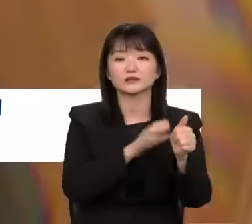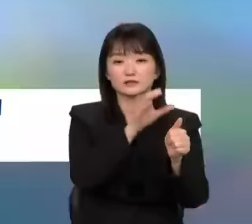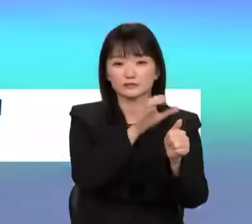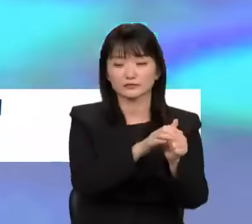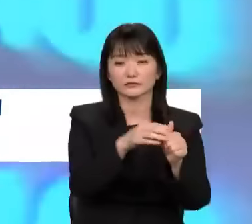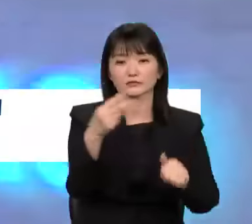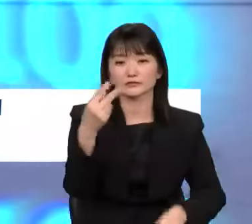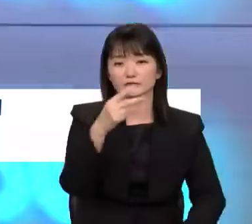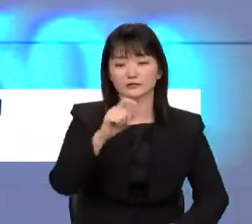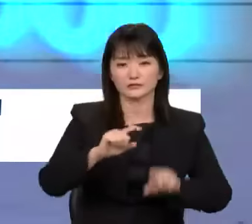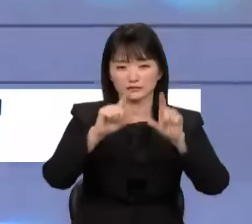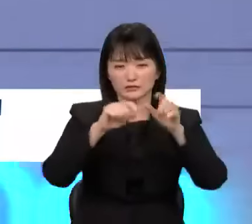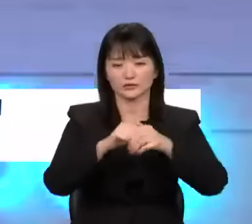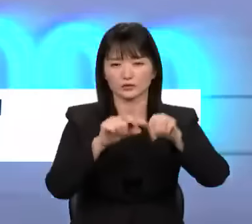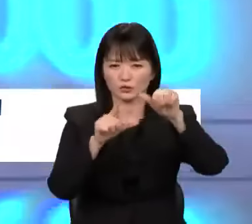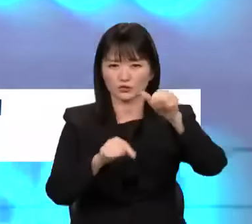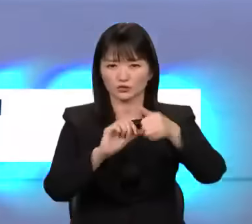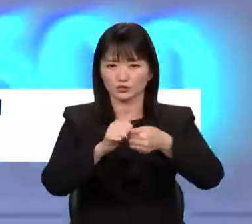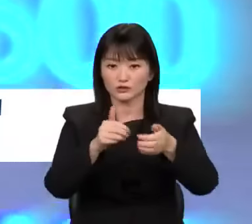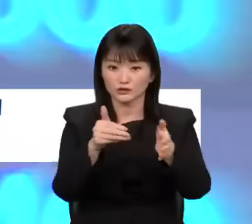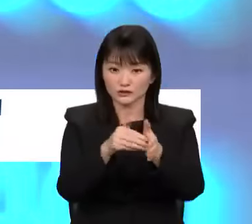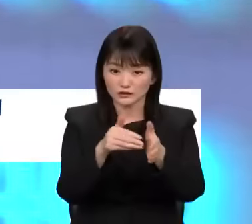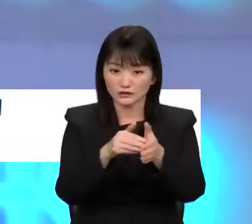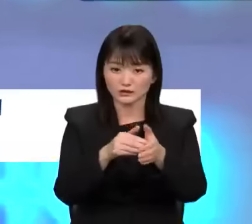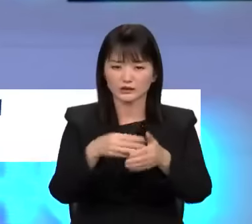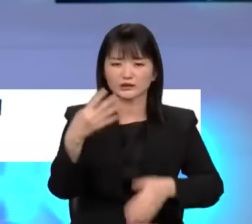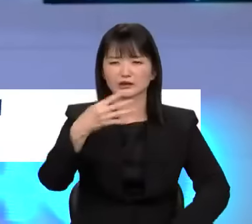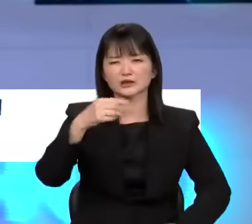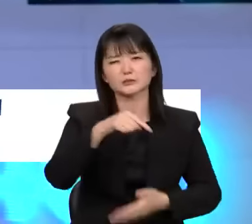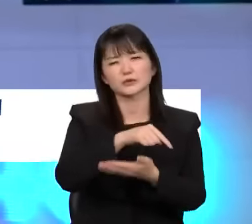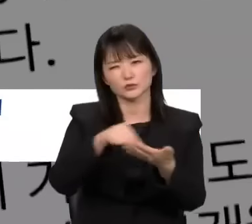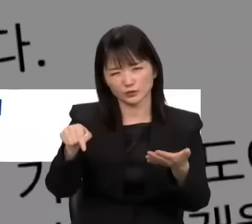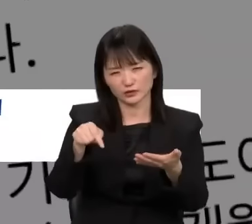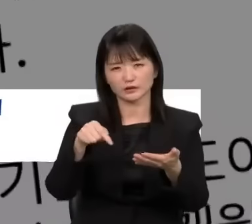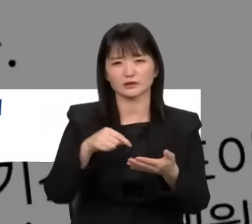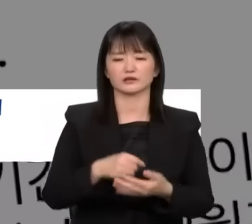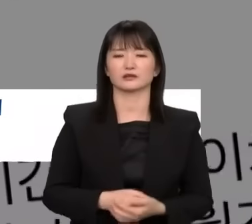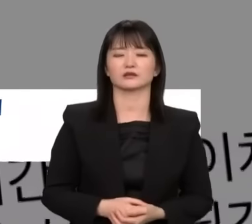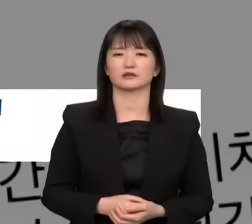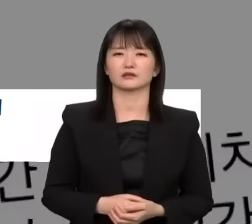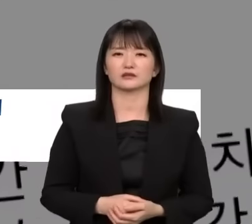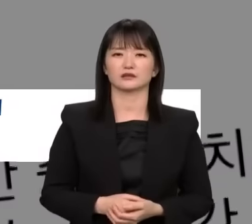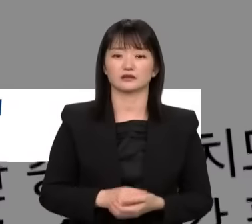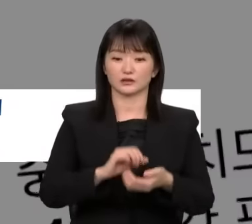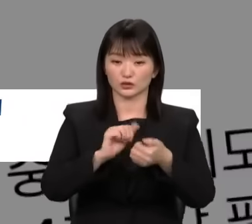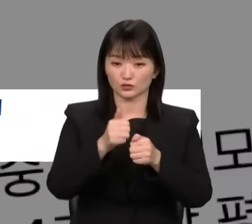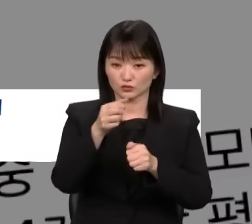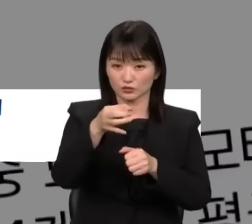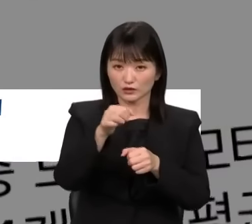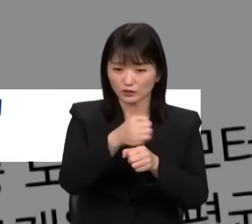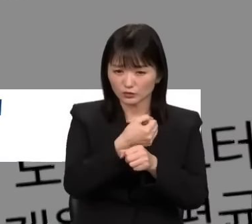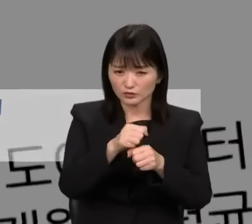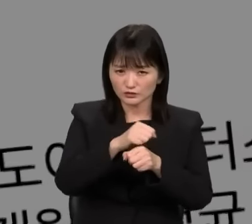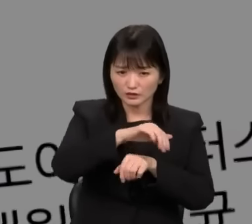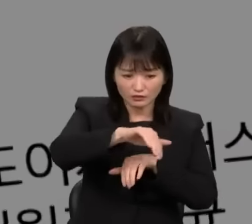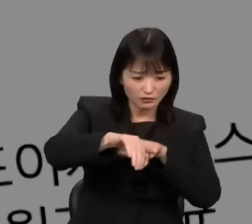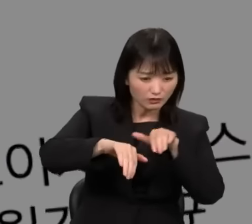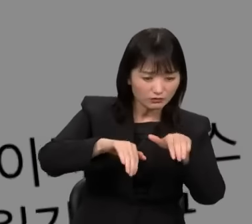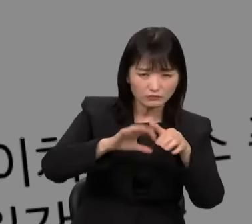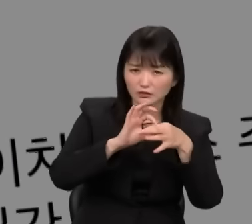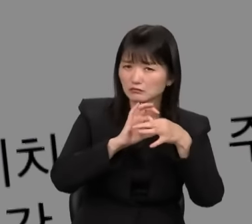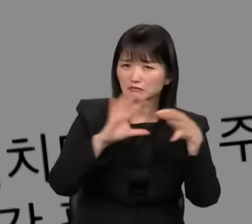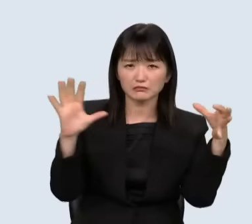년월 종 4만 손을다고 했 그러면서 주가 관여 의혹은 터이